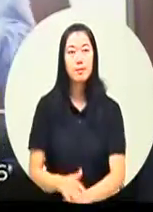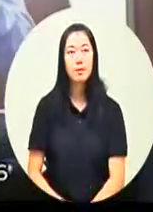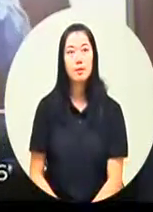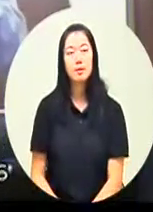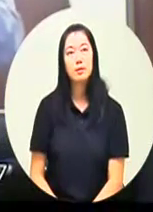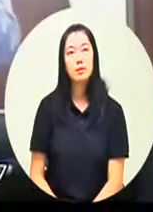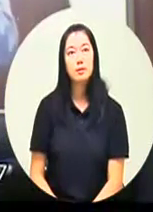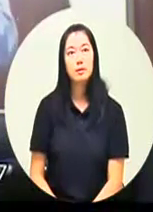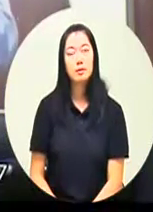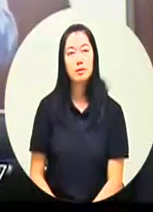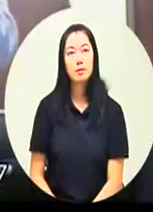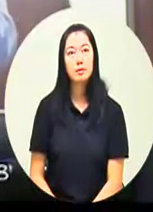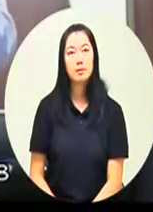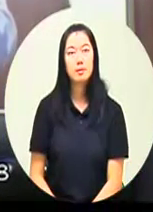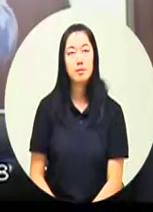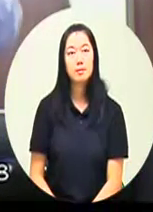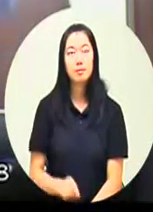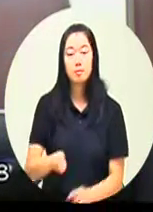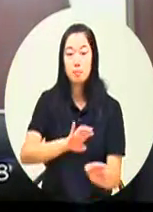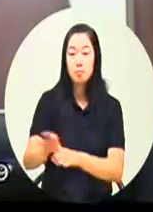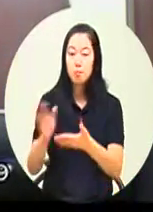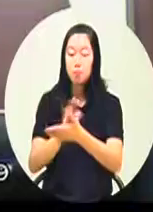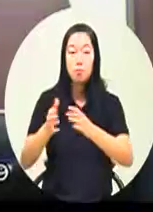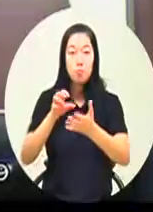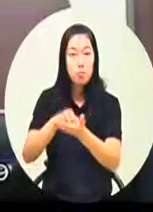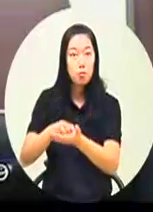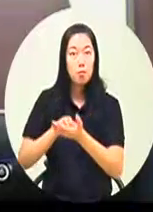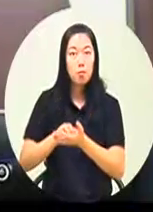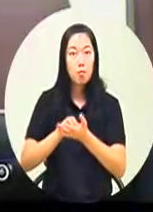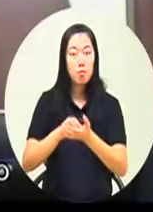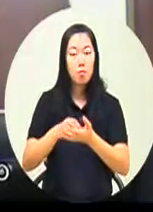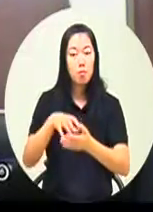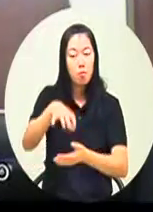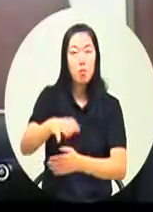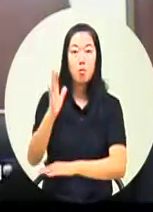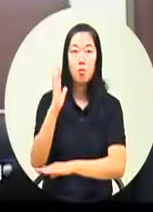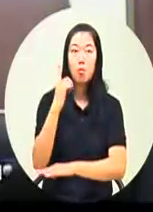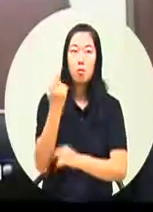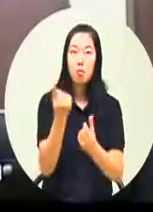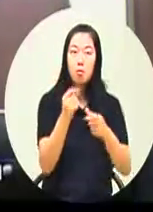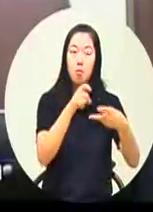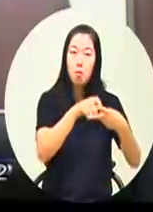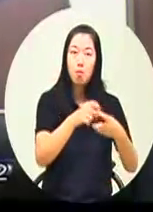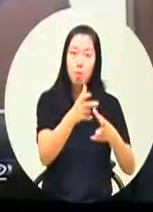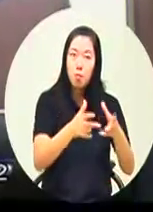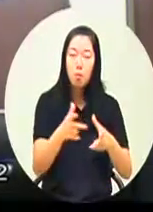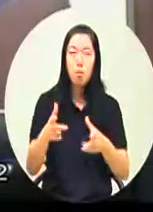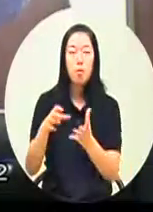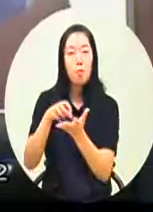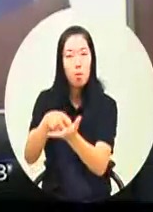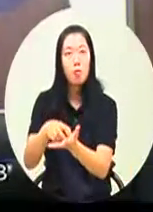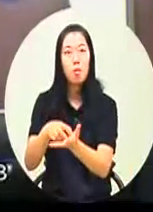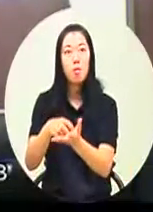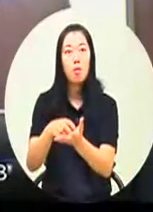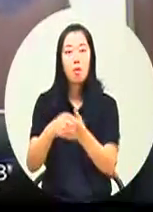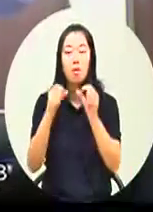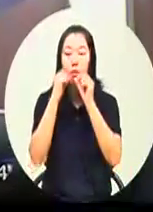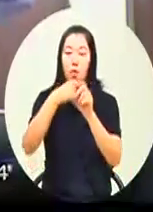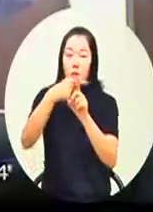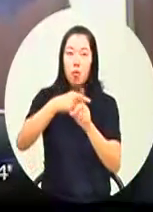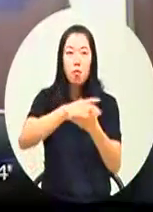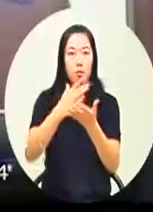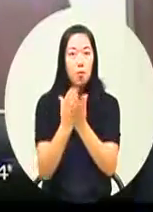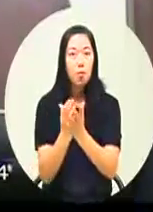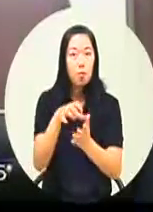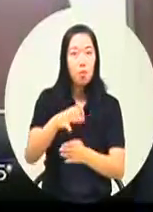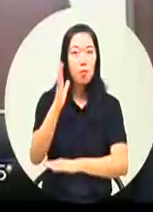那包括讲的这认证，地方政府我们就要必须要有工厂登记证啊、出厂证明 ISO 啊、品质认证啊，地方政府可以定